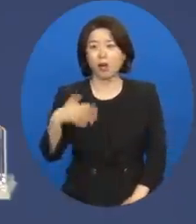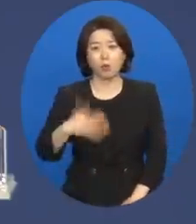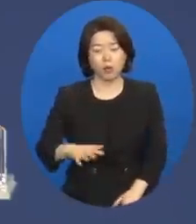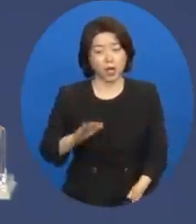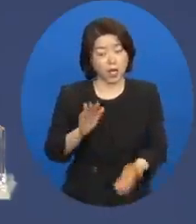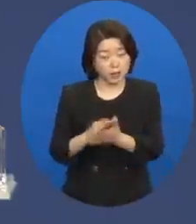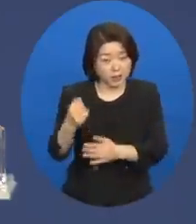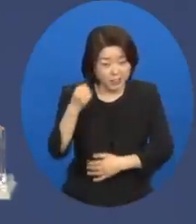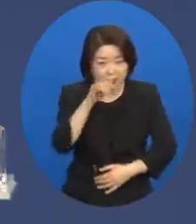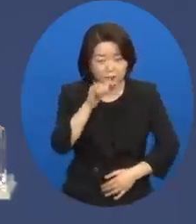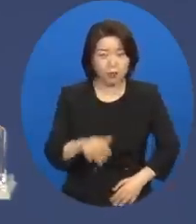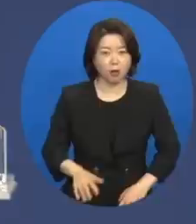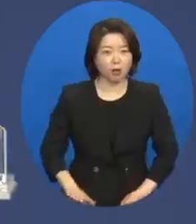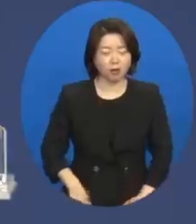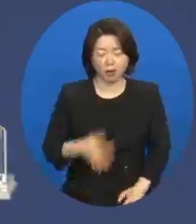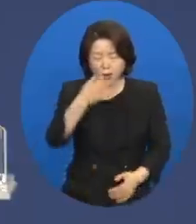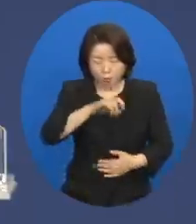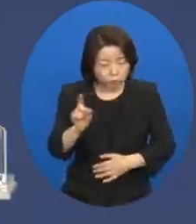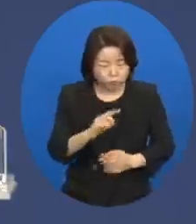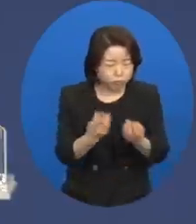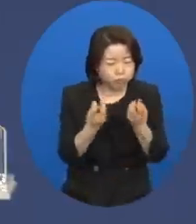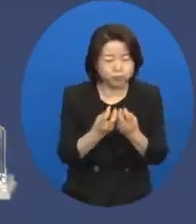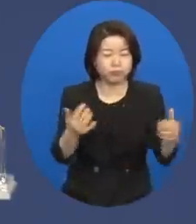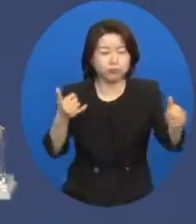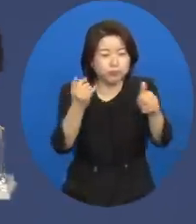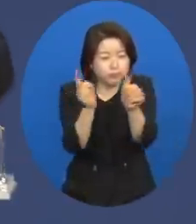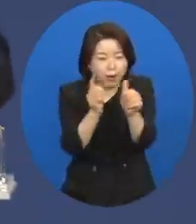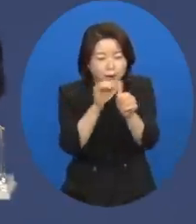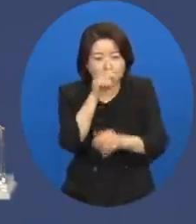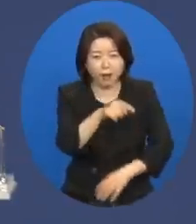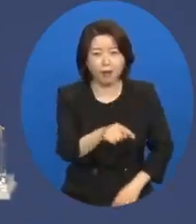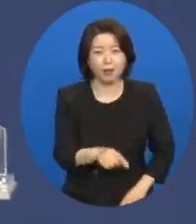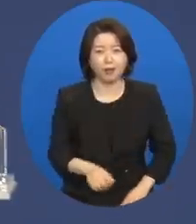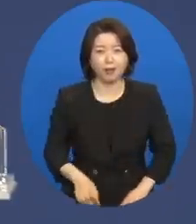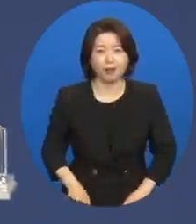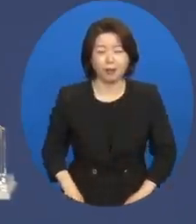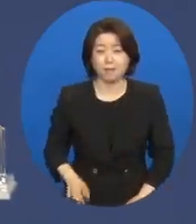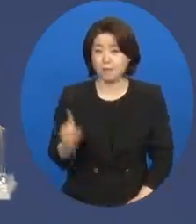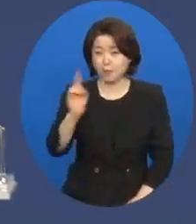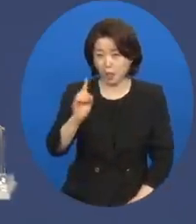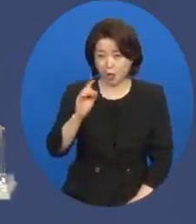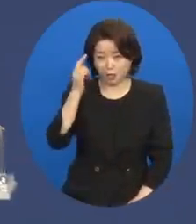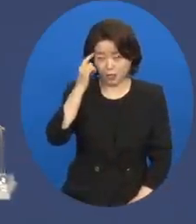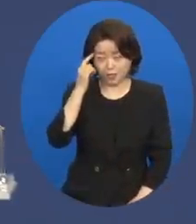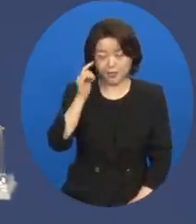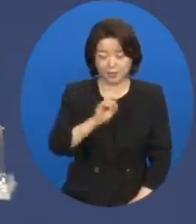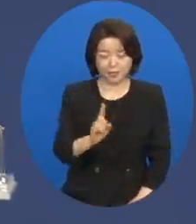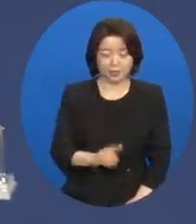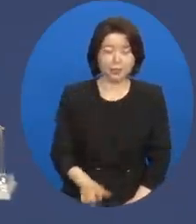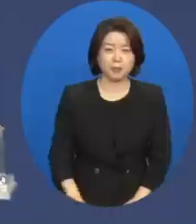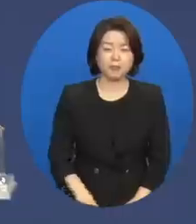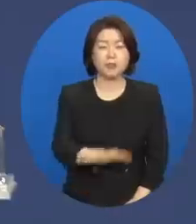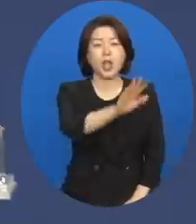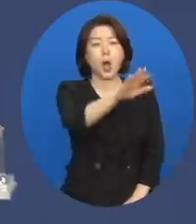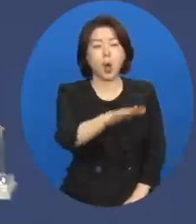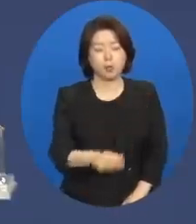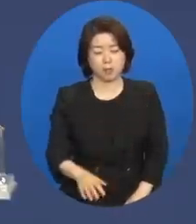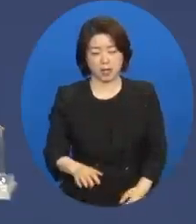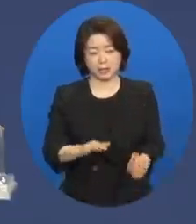에너지 그 힘들어서 어떻게 해요. 아니 연애하다가 어떤 애가 오빠